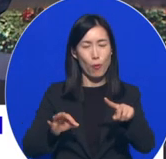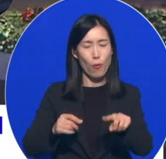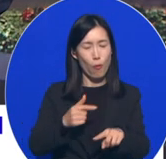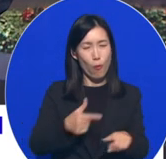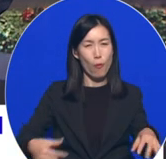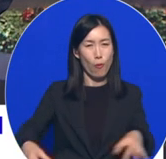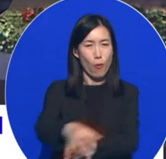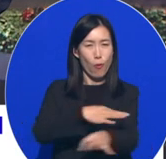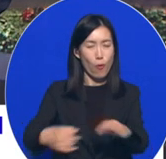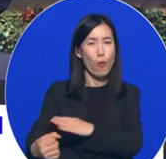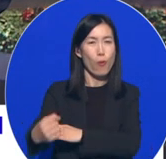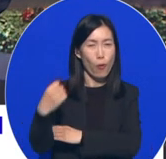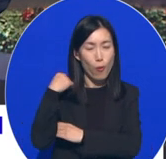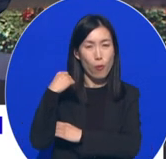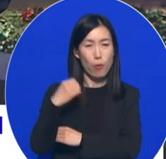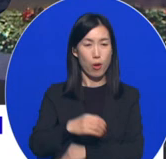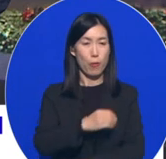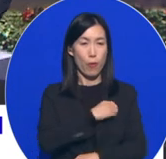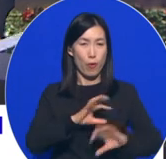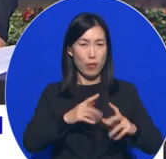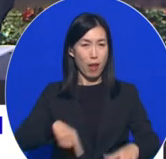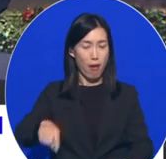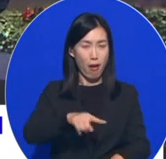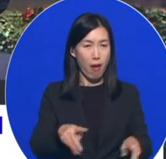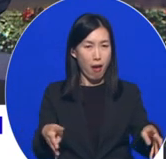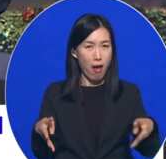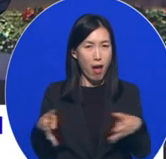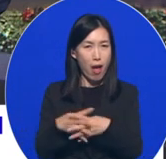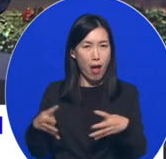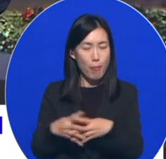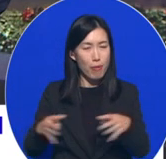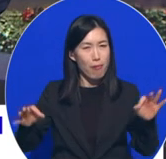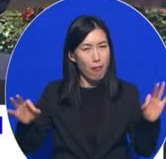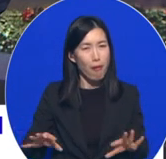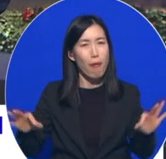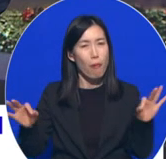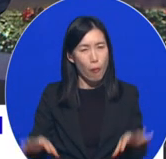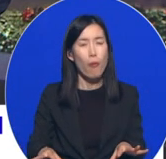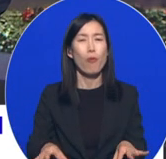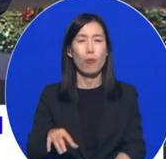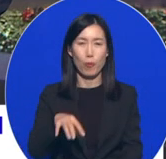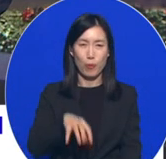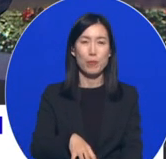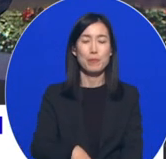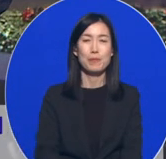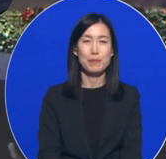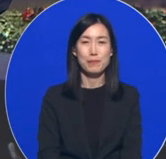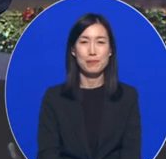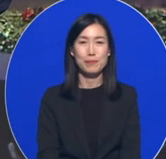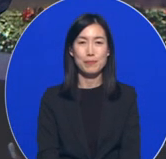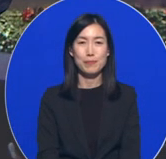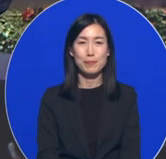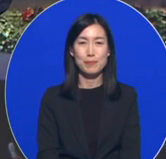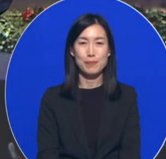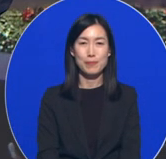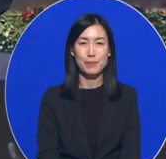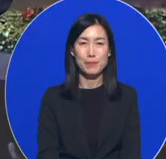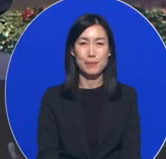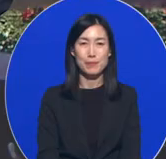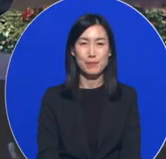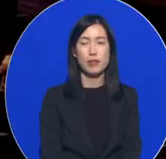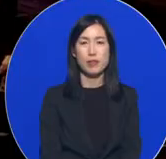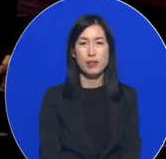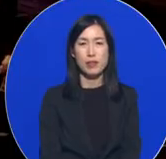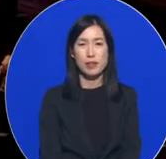완성했고 또 회원국간의 합의도 빠른 속도로 이루어져가고 있습니다이 소식은 최다의 기자가 보도합니다